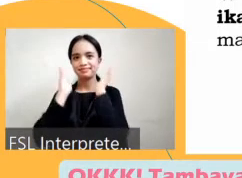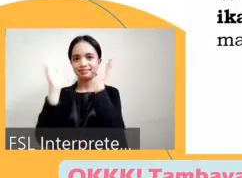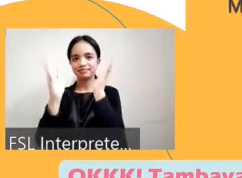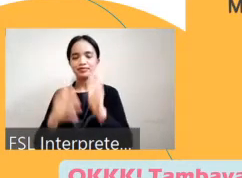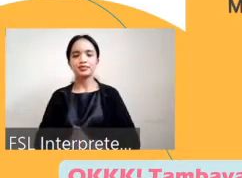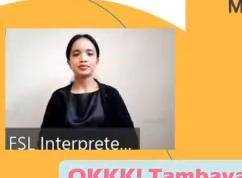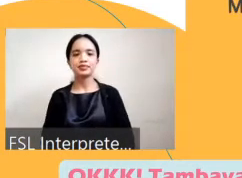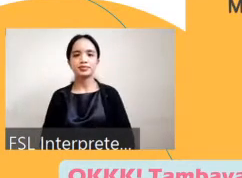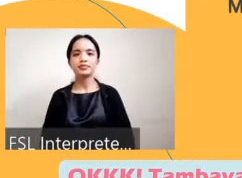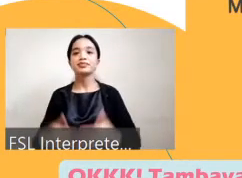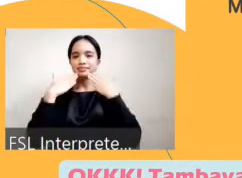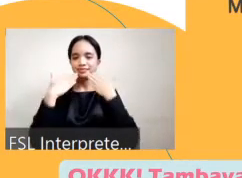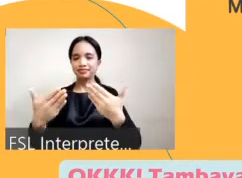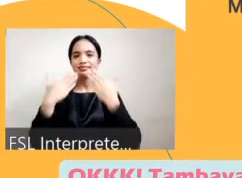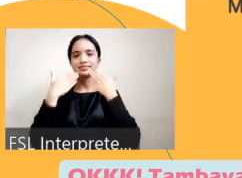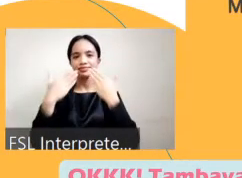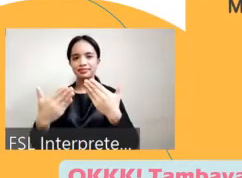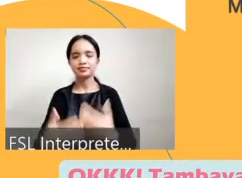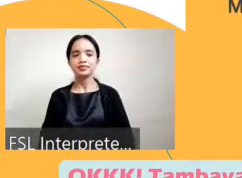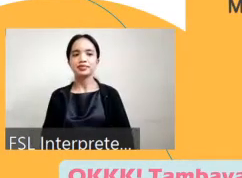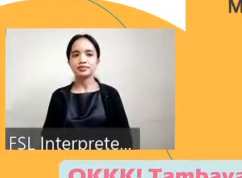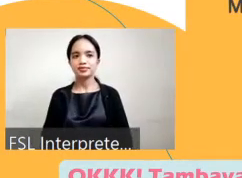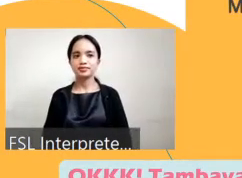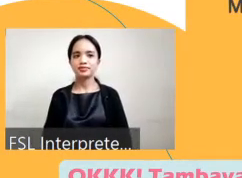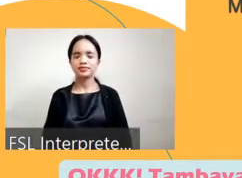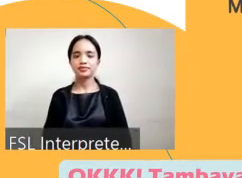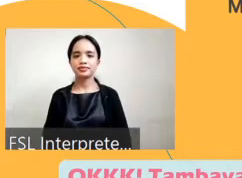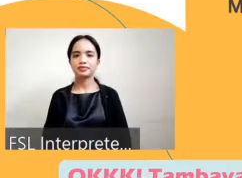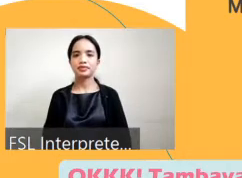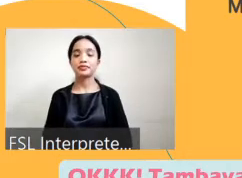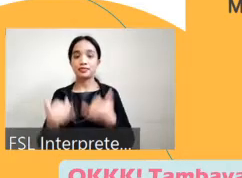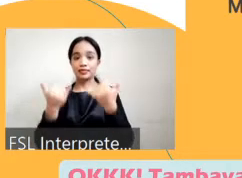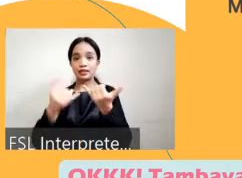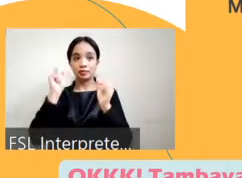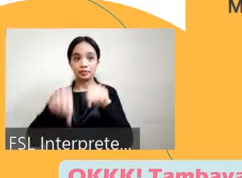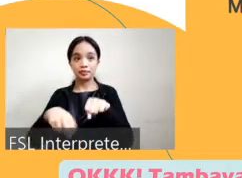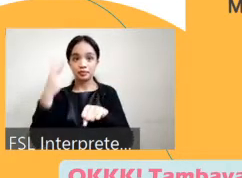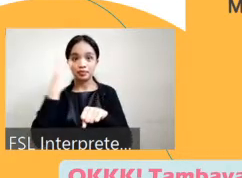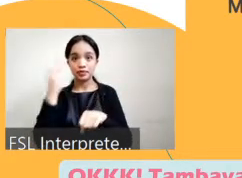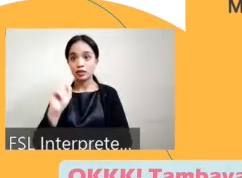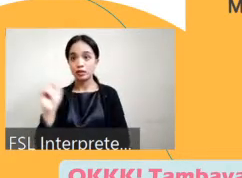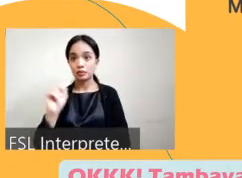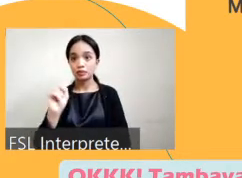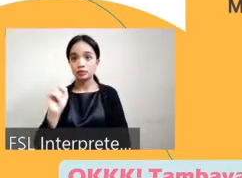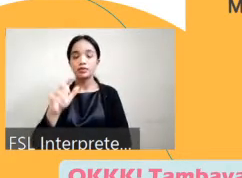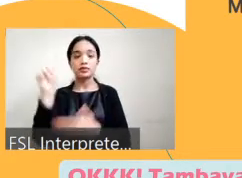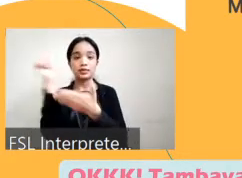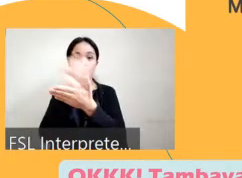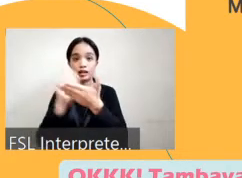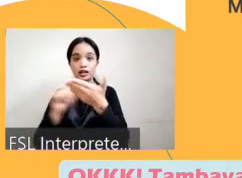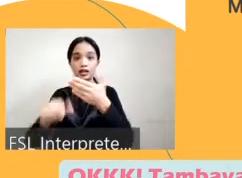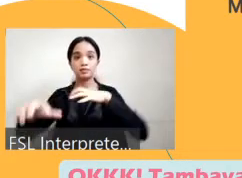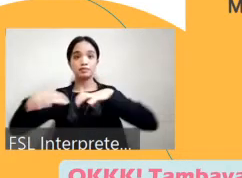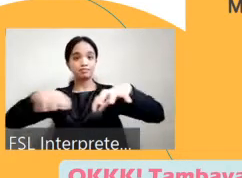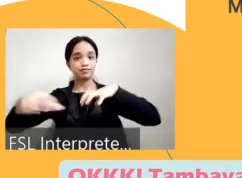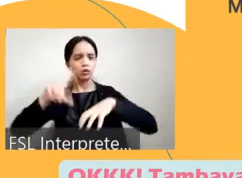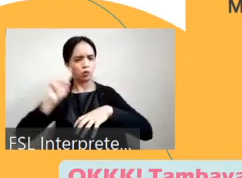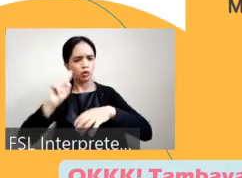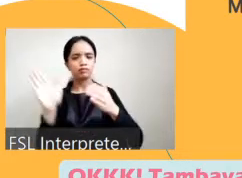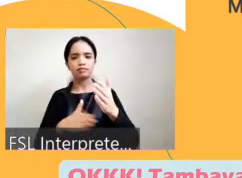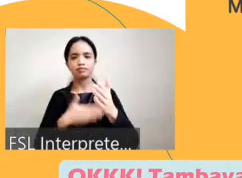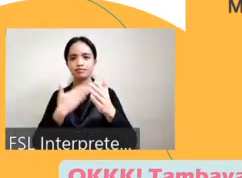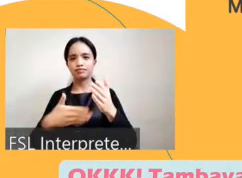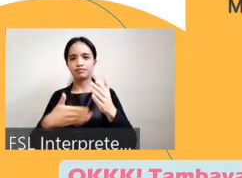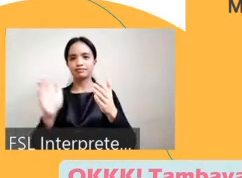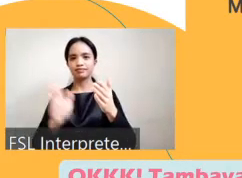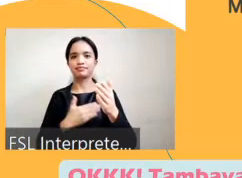Maraming maraming salamat po. Ngayon, nakikita natin ngayon ang art-based activity natin ay music and